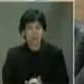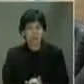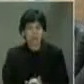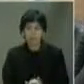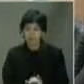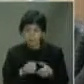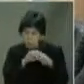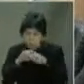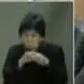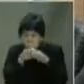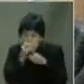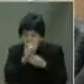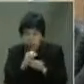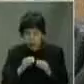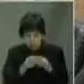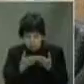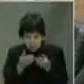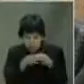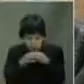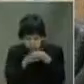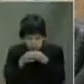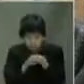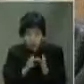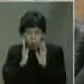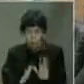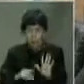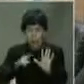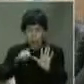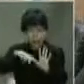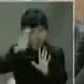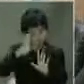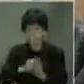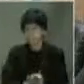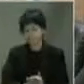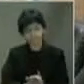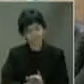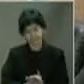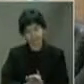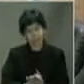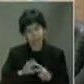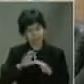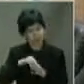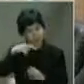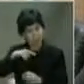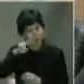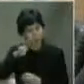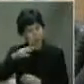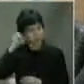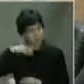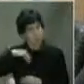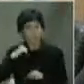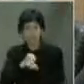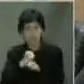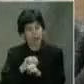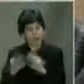วสุมตั้งแต่5คนขึ้นไปขัดคำสั่งตามพระราชกำหนดมีโทษจ